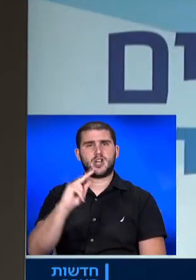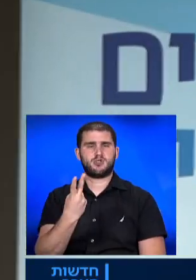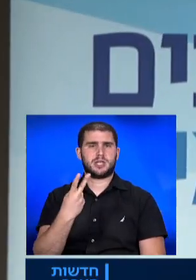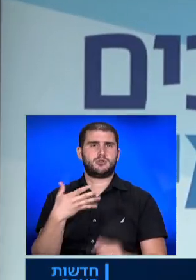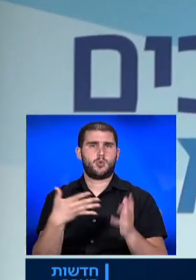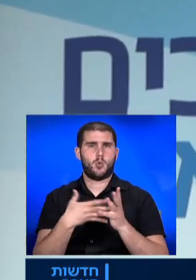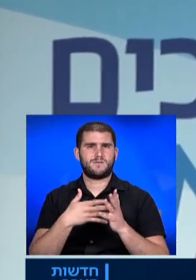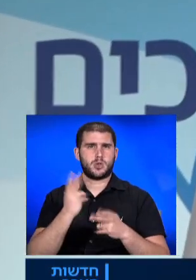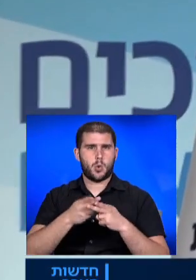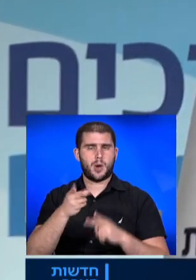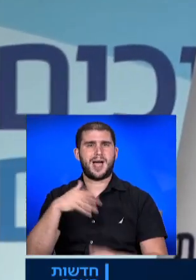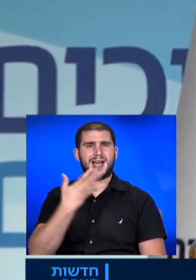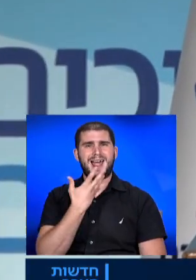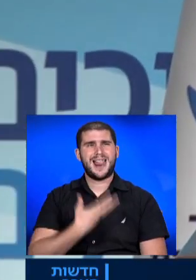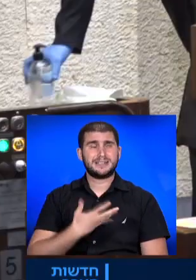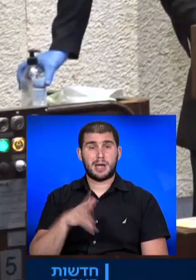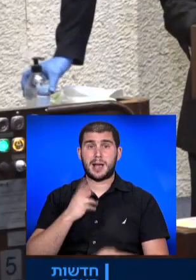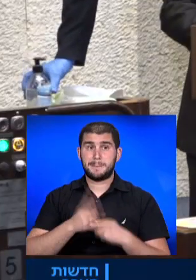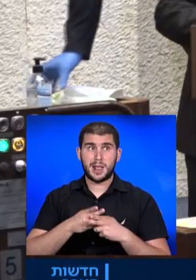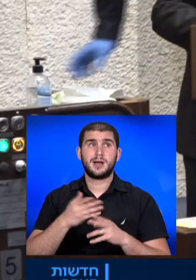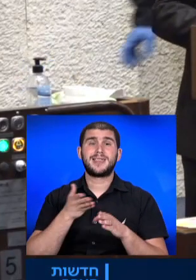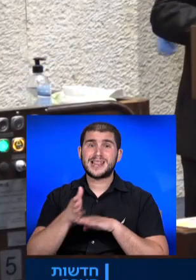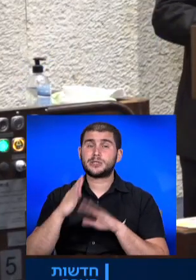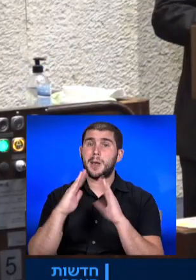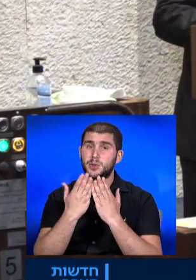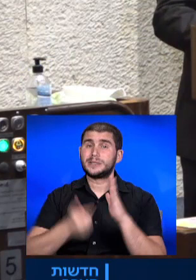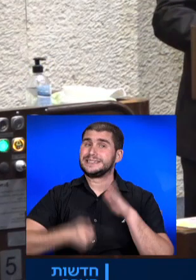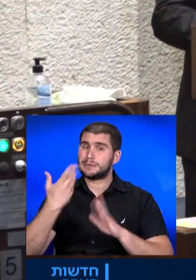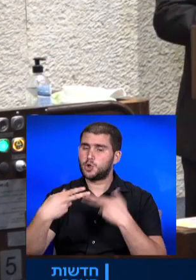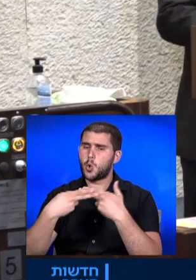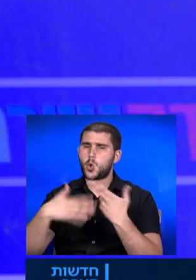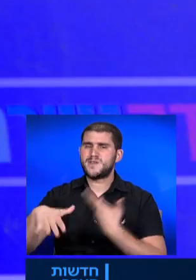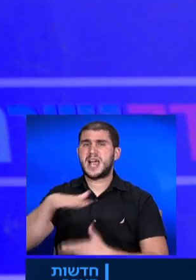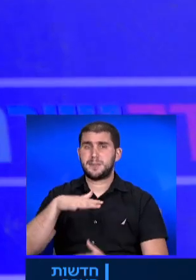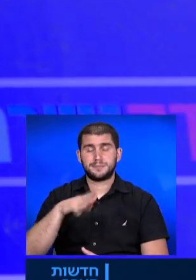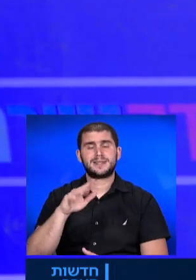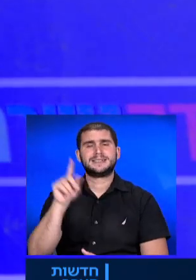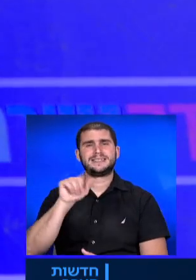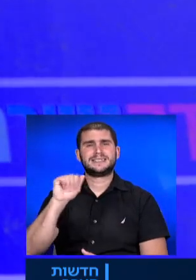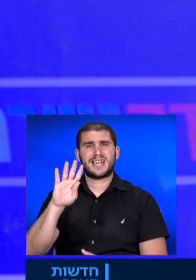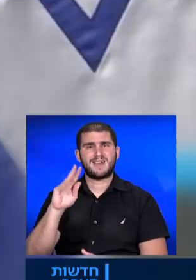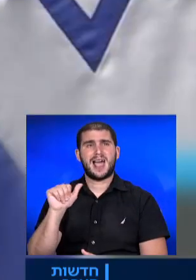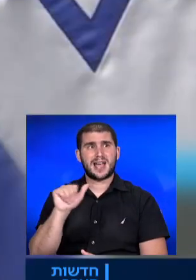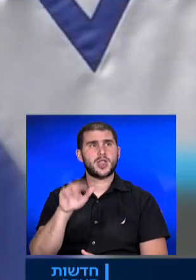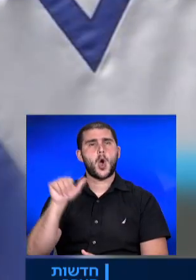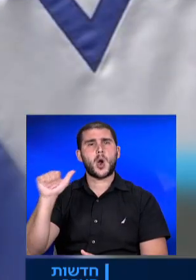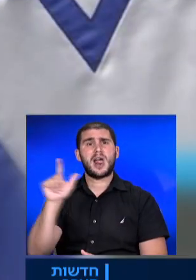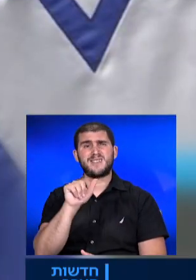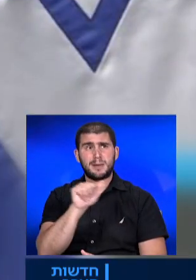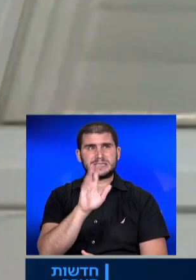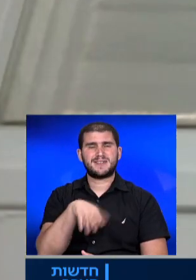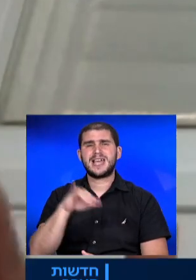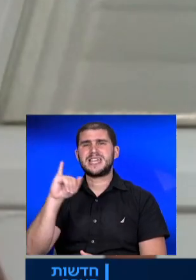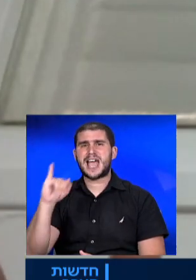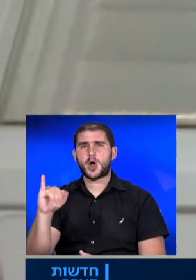אחרי ליצמן. בעקבות מחלתו נכנסו לבידוד גם השרים שבאו איתו במגע, זאב אלקין, אורלי לוי אבקסיס ויעקב